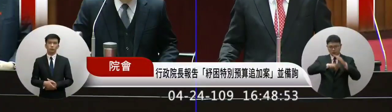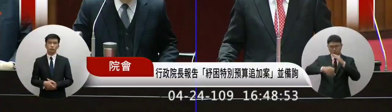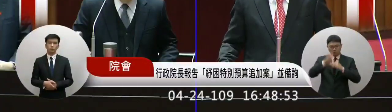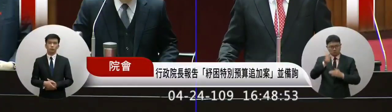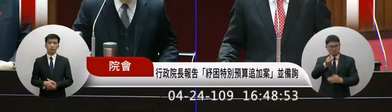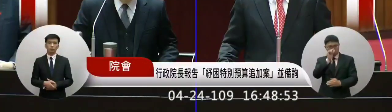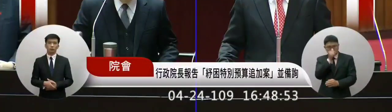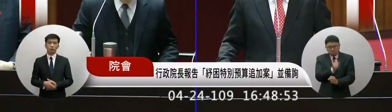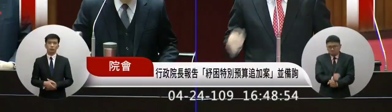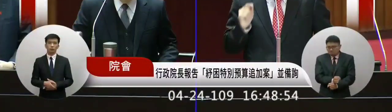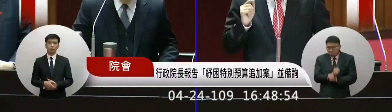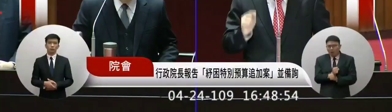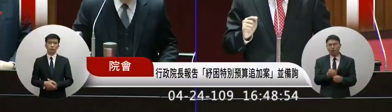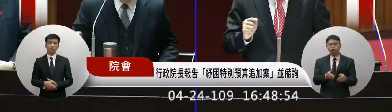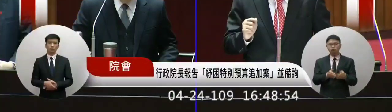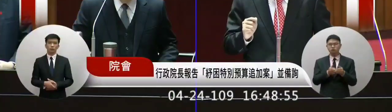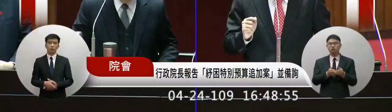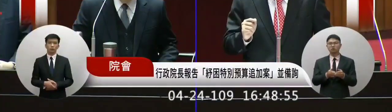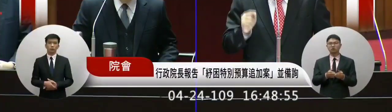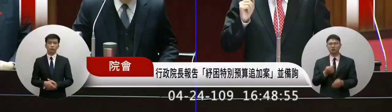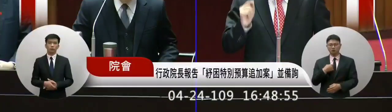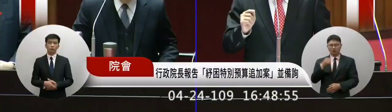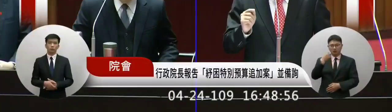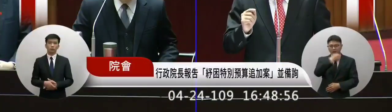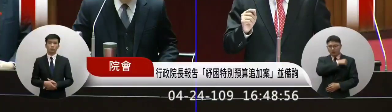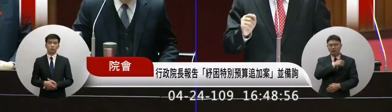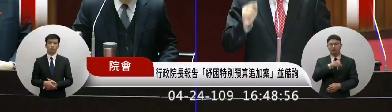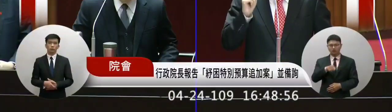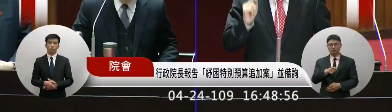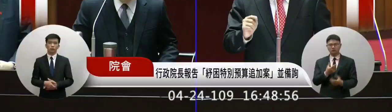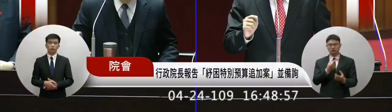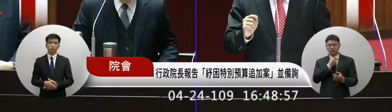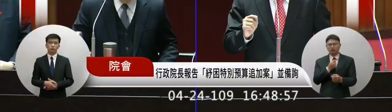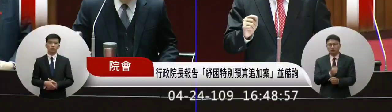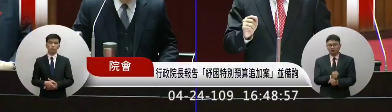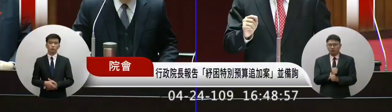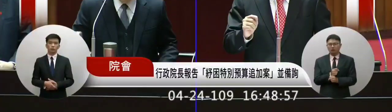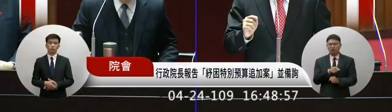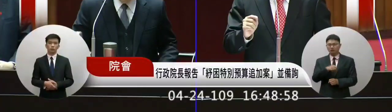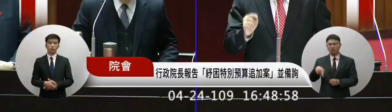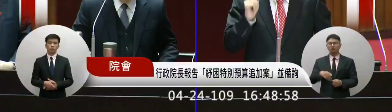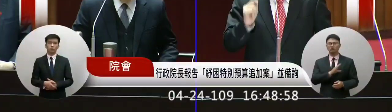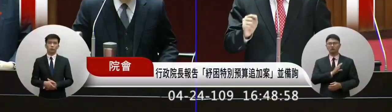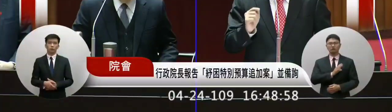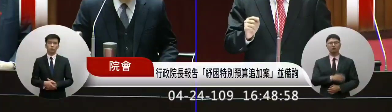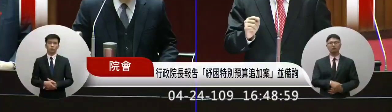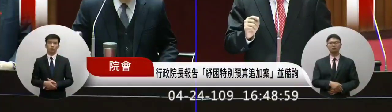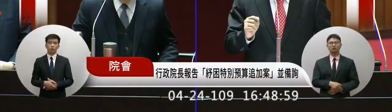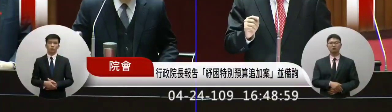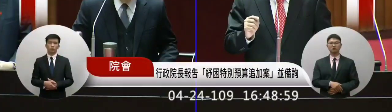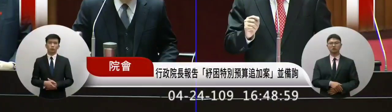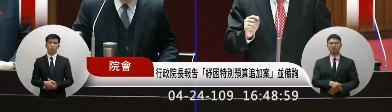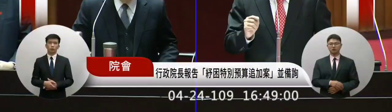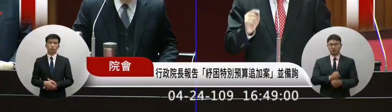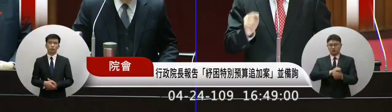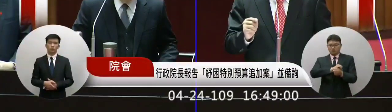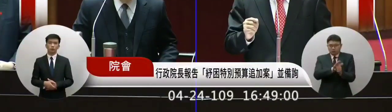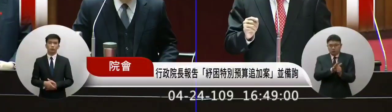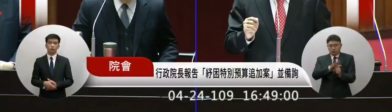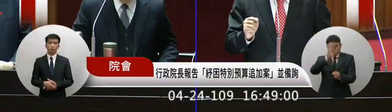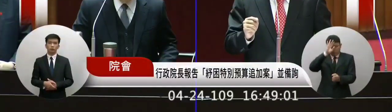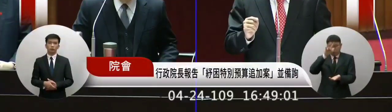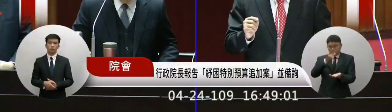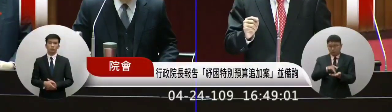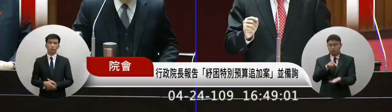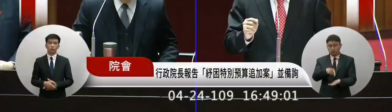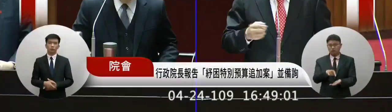特别的注意，台湾是潜跌型的市场，要特别注意，而且这个新冠病毒核糖